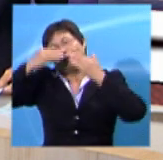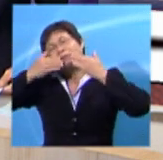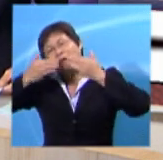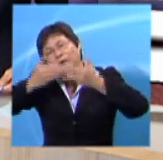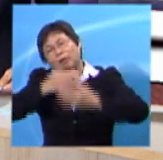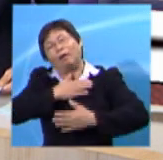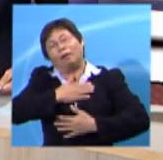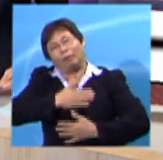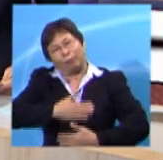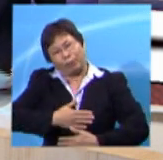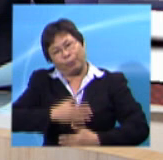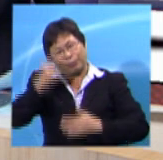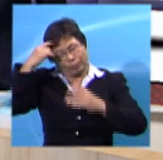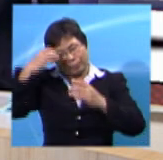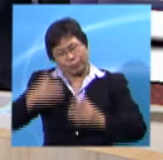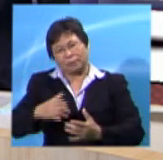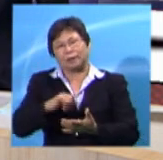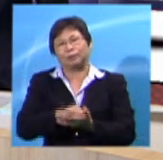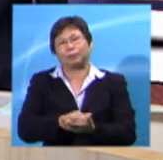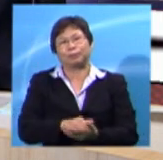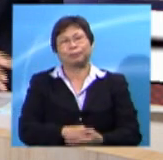lega dengan keputusan